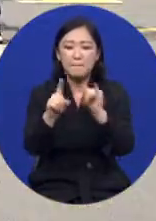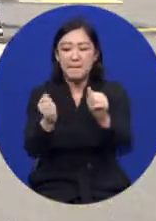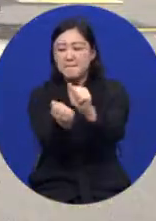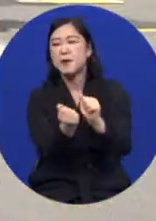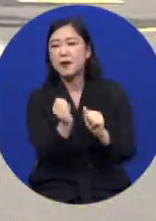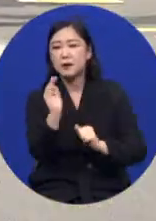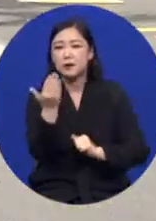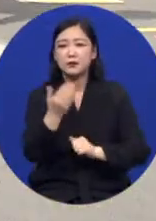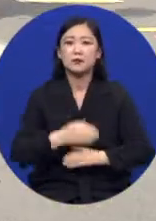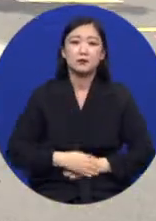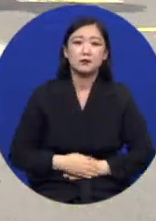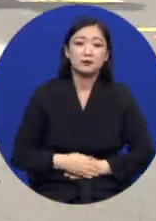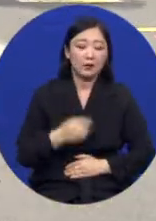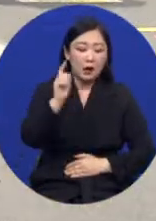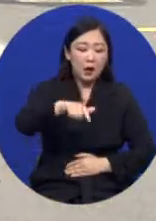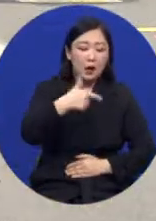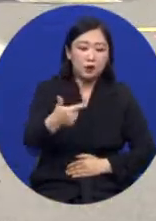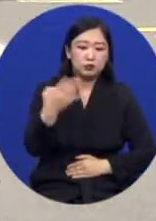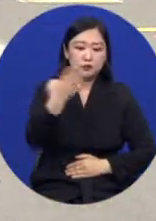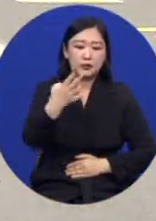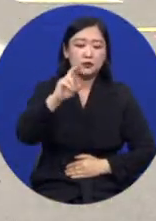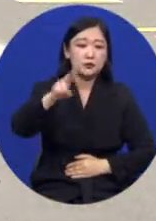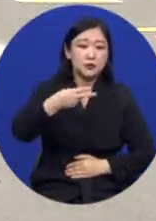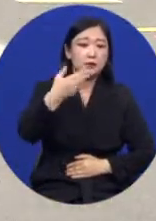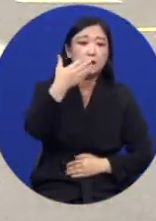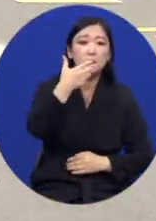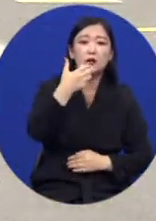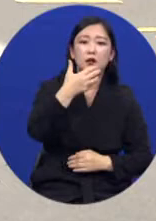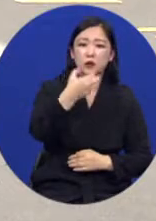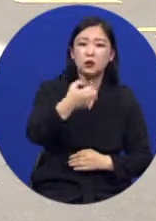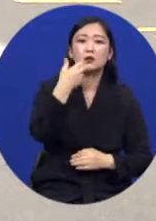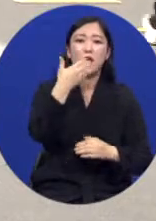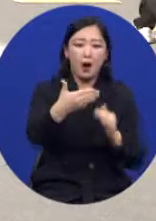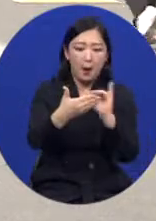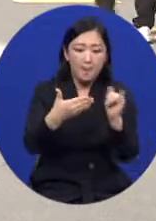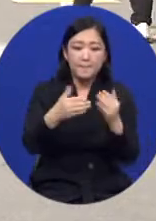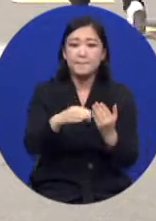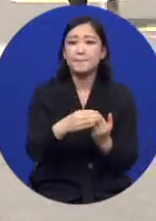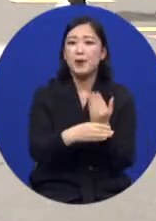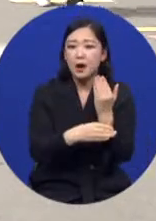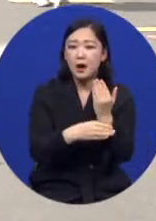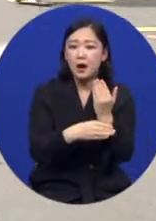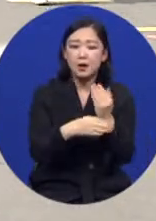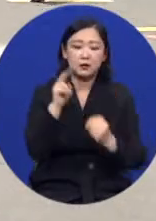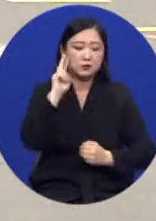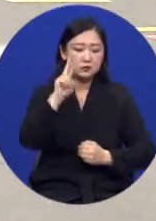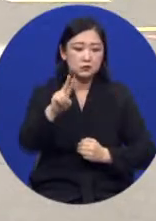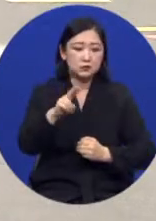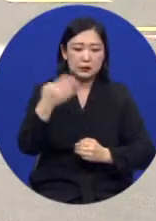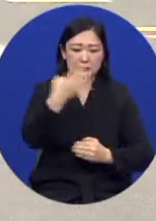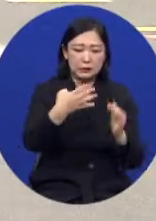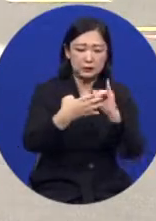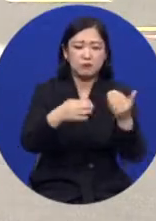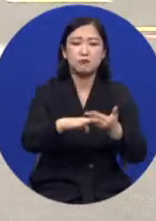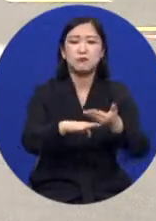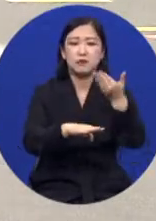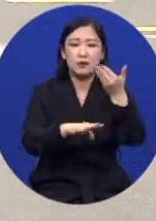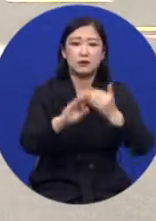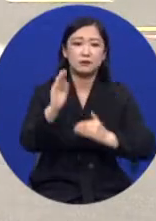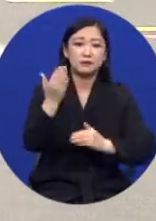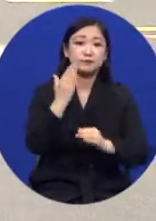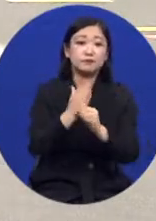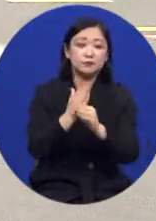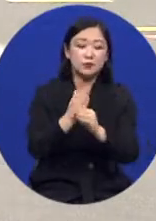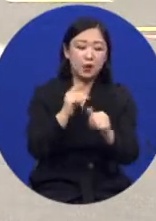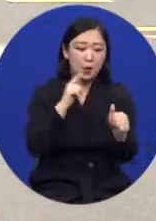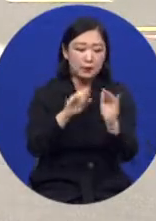셈입니다. 어제 하루에도 4,289명의 확진자가 발생했는데 이틀째 4,000명이 넘고 있습니다.